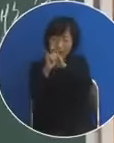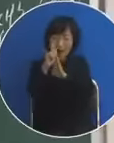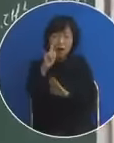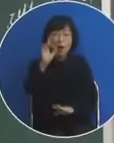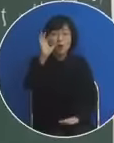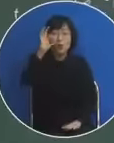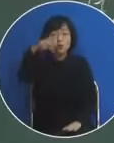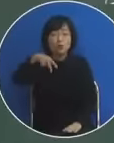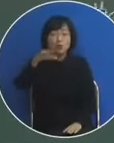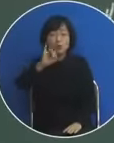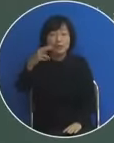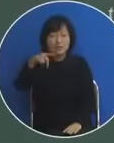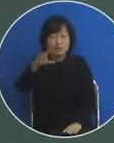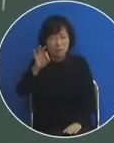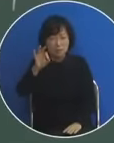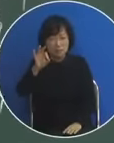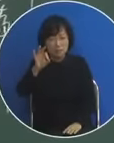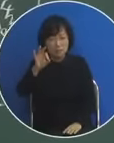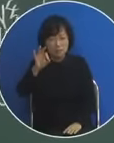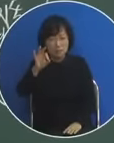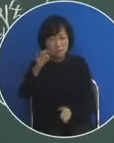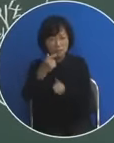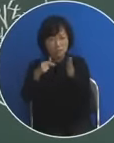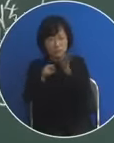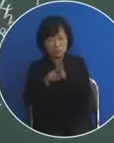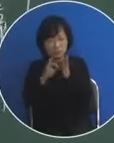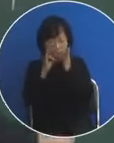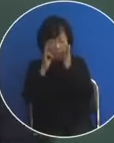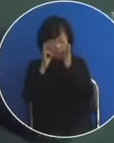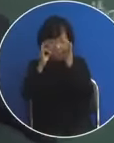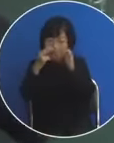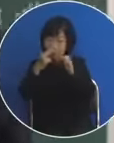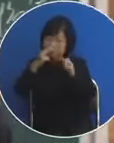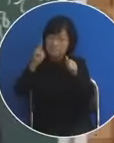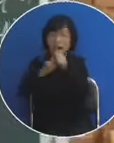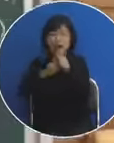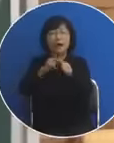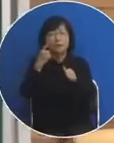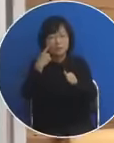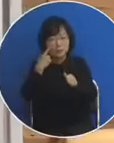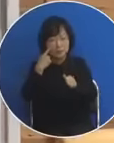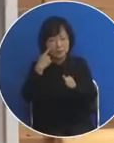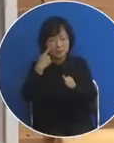Challenge towards uniqueness. 될 겁니다. It will happen.